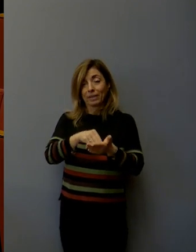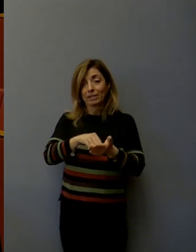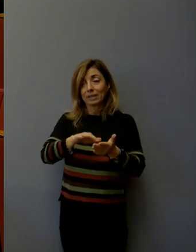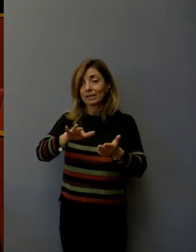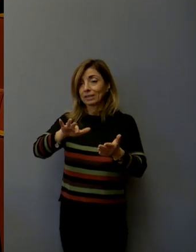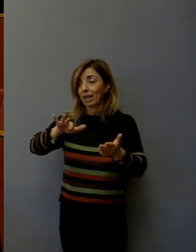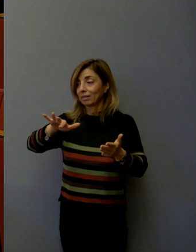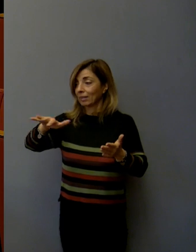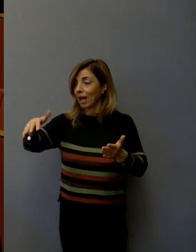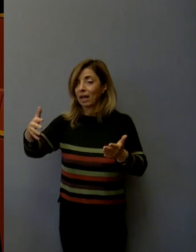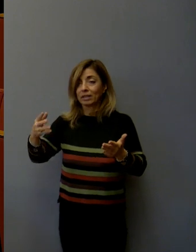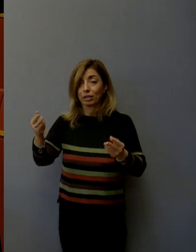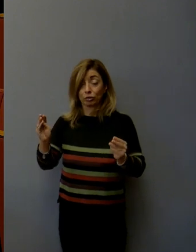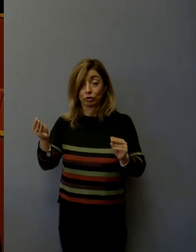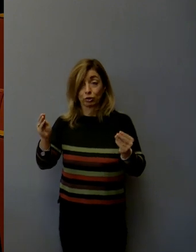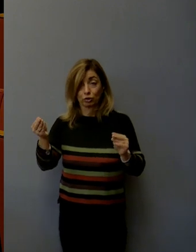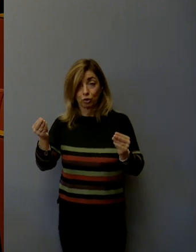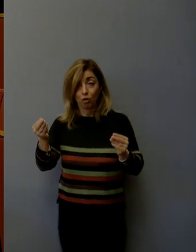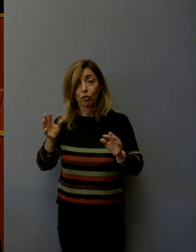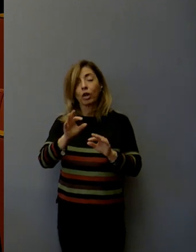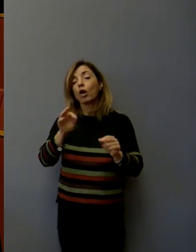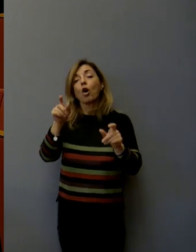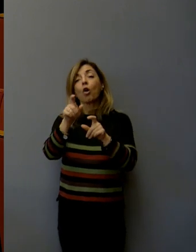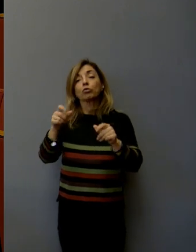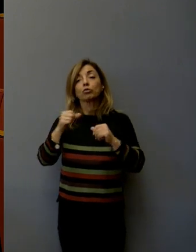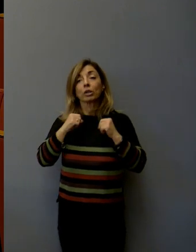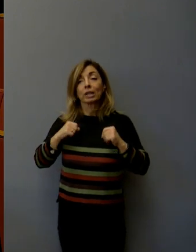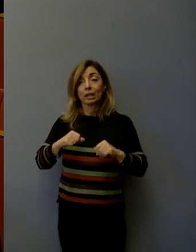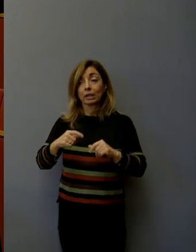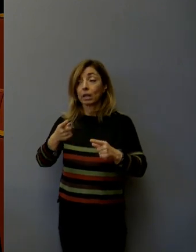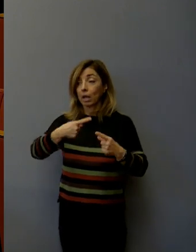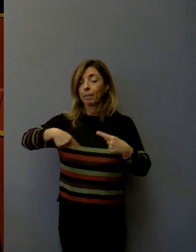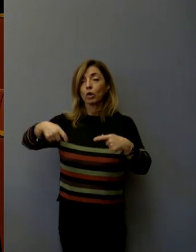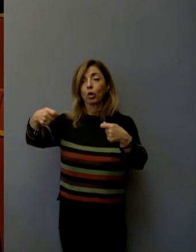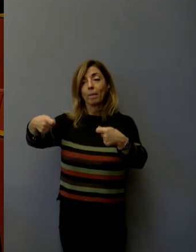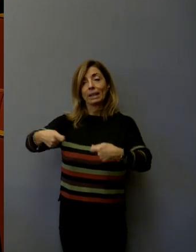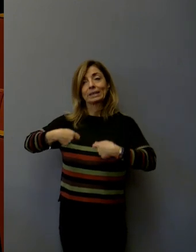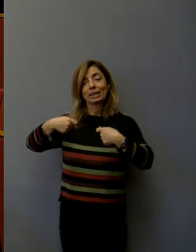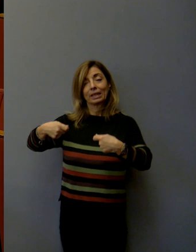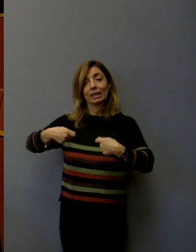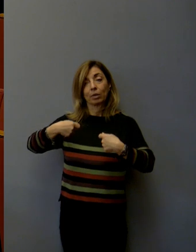o il cittadino è per noi in qualche maniera stimolo e monito